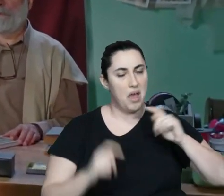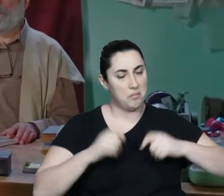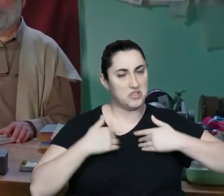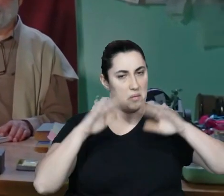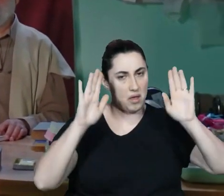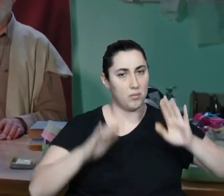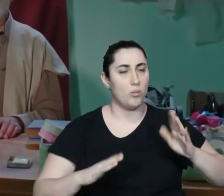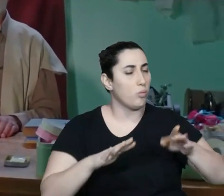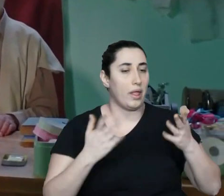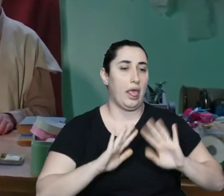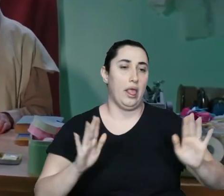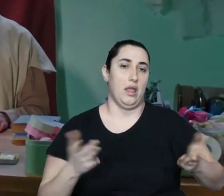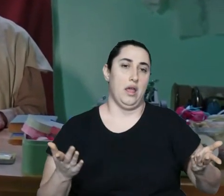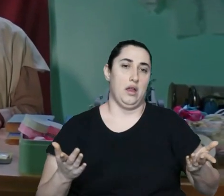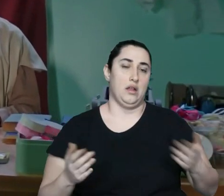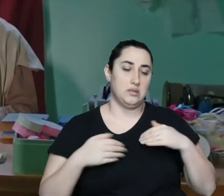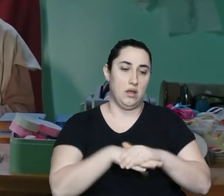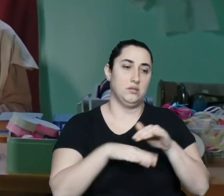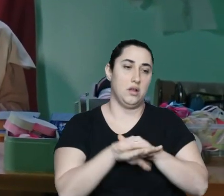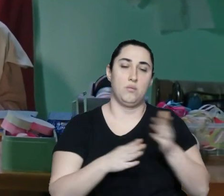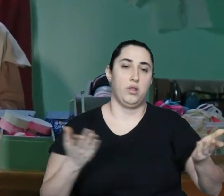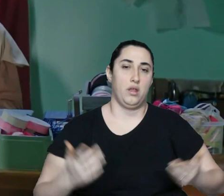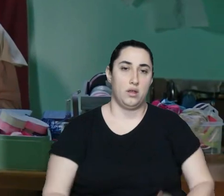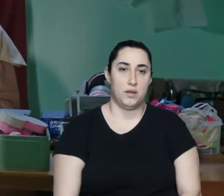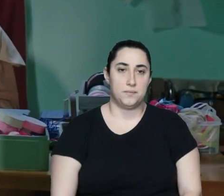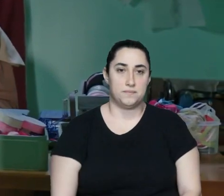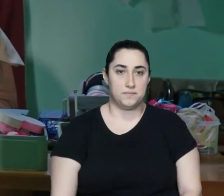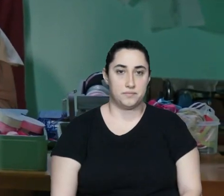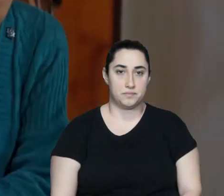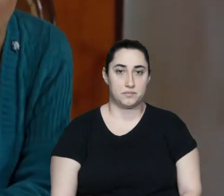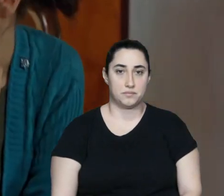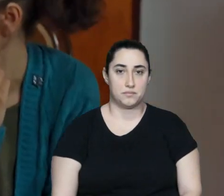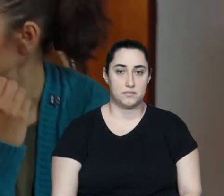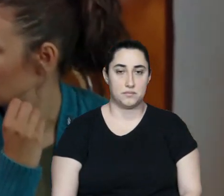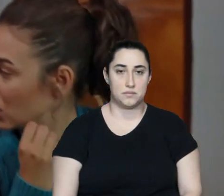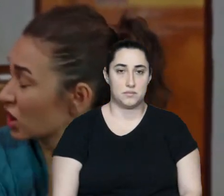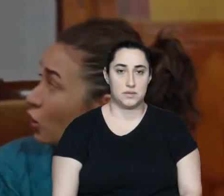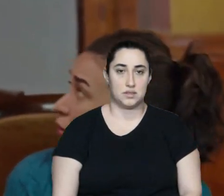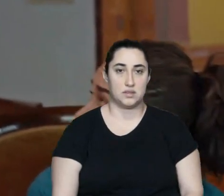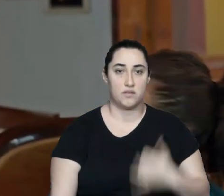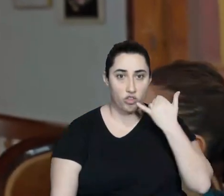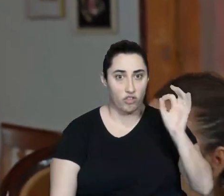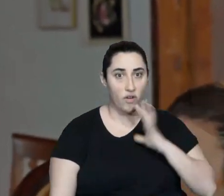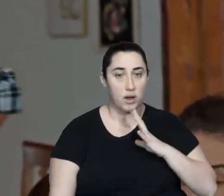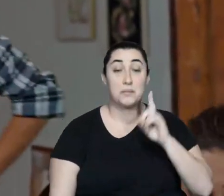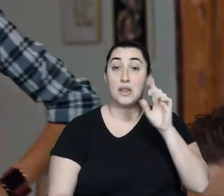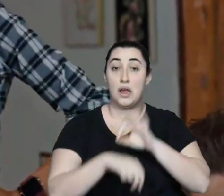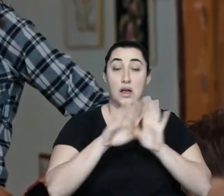ben ya. Ne o yeter artık ya saklan saklan. Evde Tuğba dolanıyor. Çalıyor mu? Bir